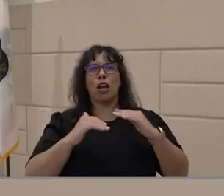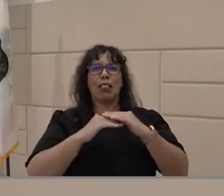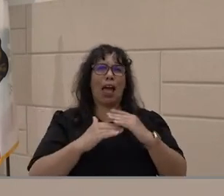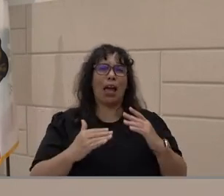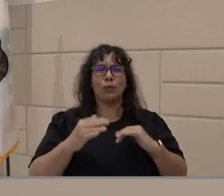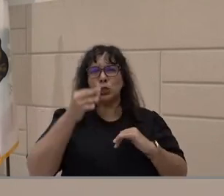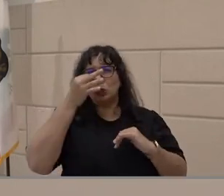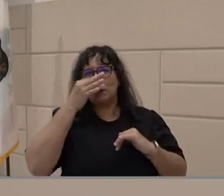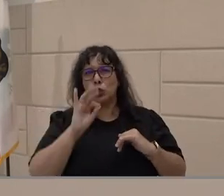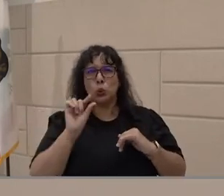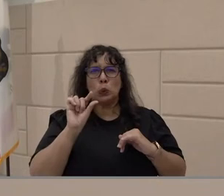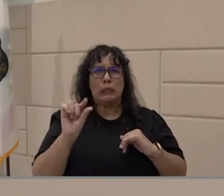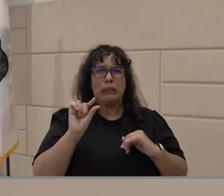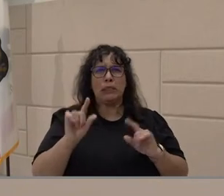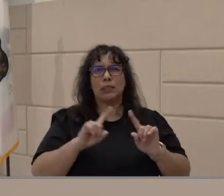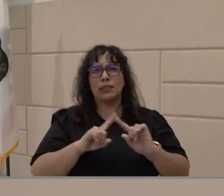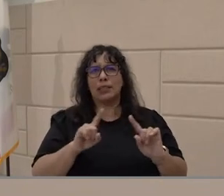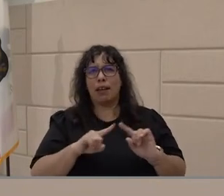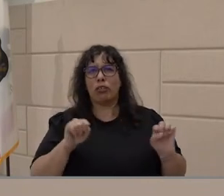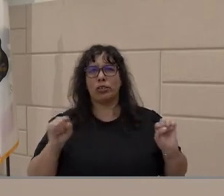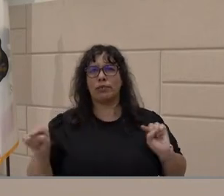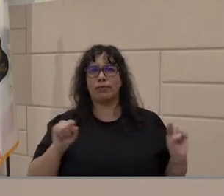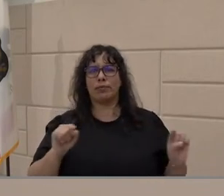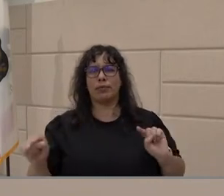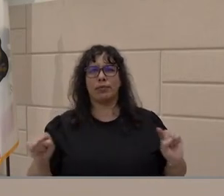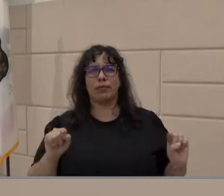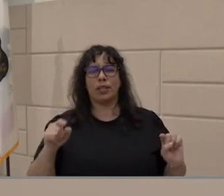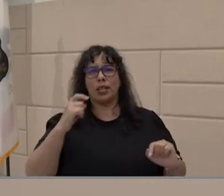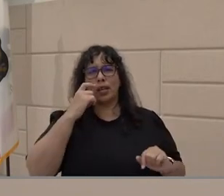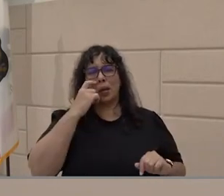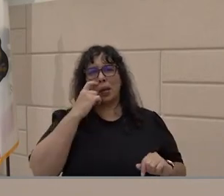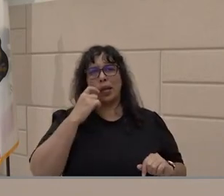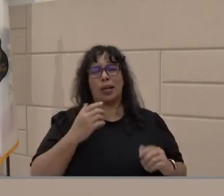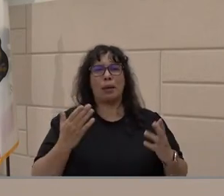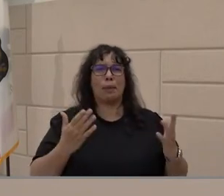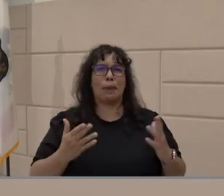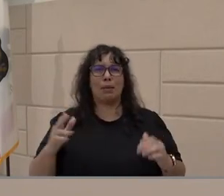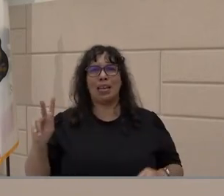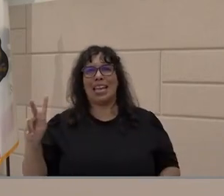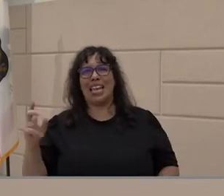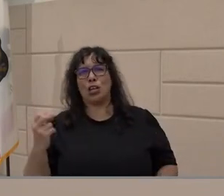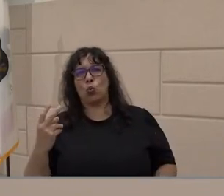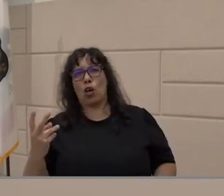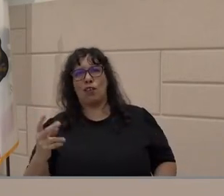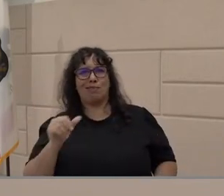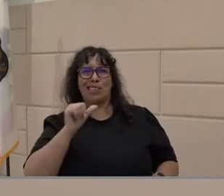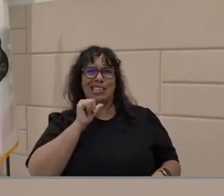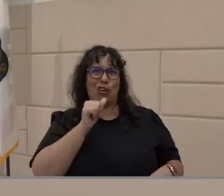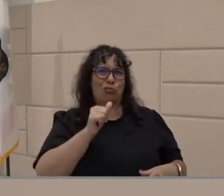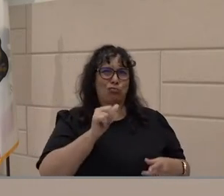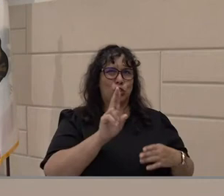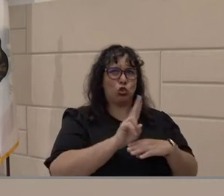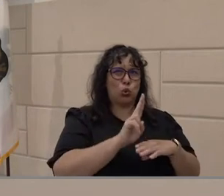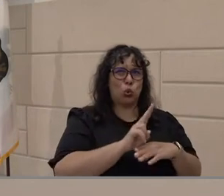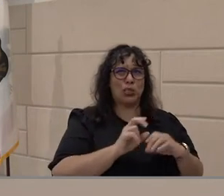ឋានលោតឡើងលើភាពខុសគ្នារវាងកម្ពុជាទាំងពីរហ្នឹង